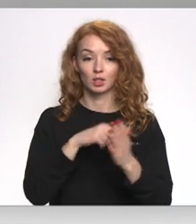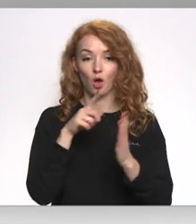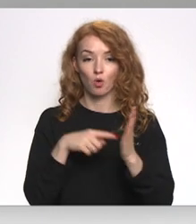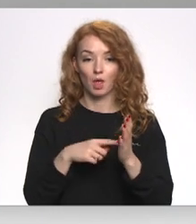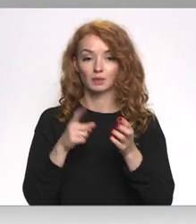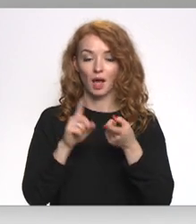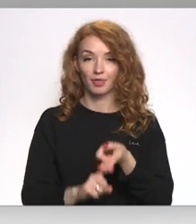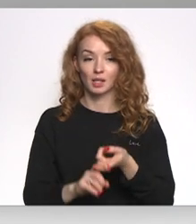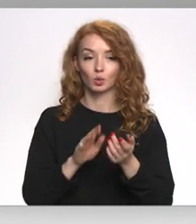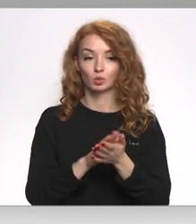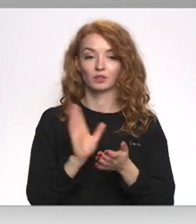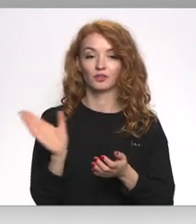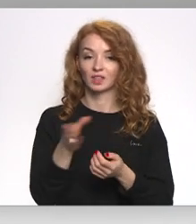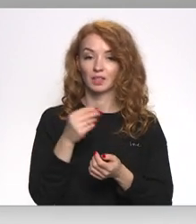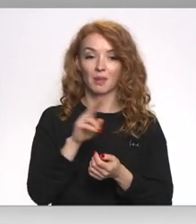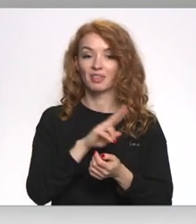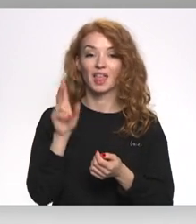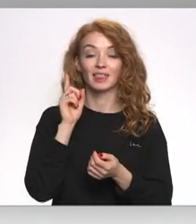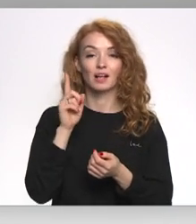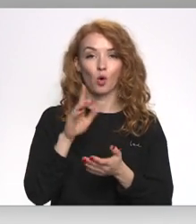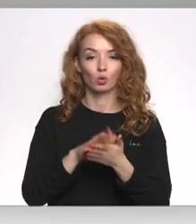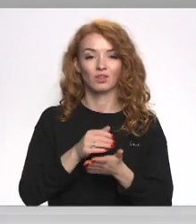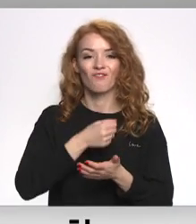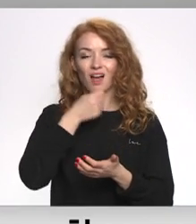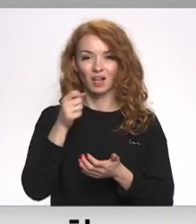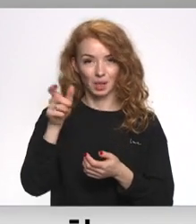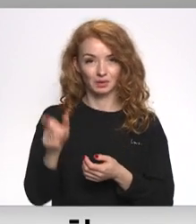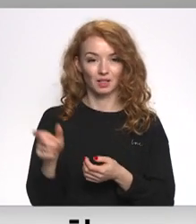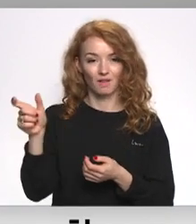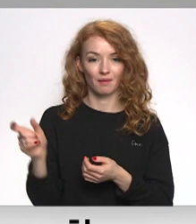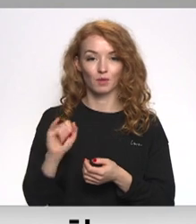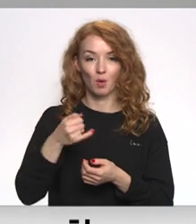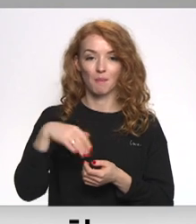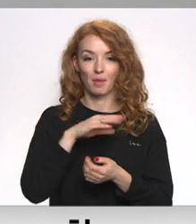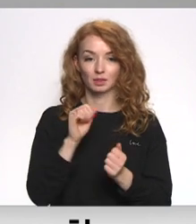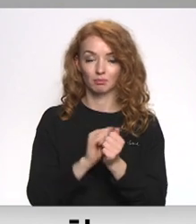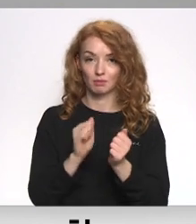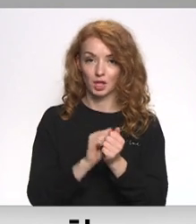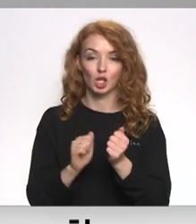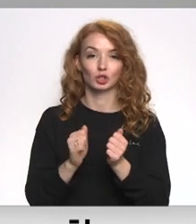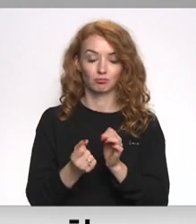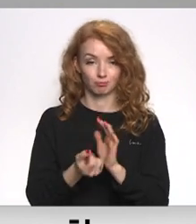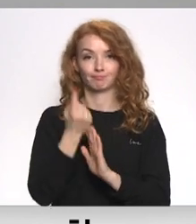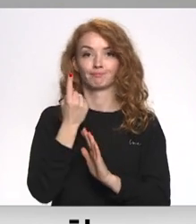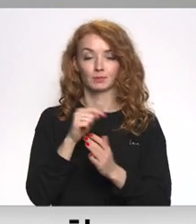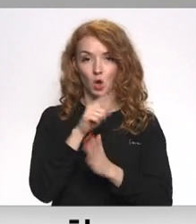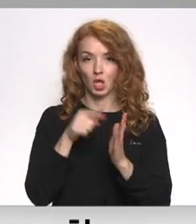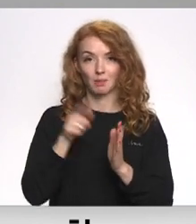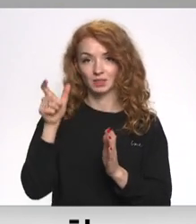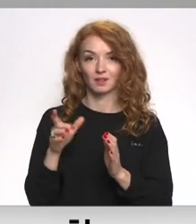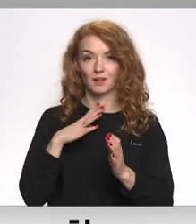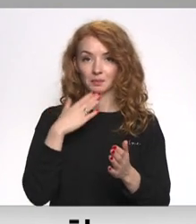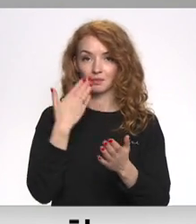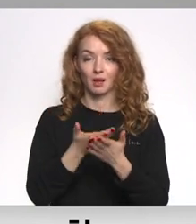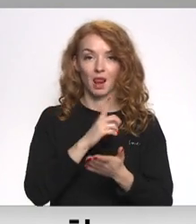attiecās uz visiem, ne tikai uz vecākiem cilvēkiem, jo mēs bieži saskaramies ar jautājumu, kad cilvēki nevar pieteikties